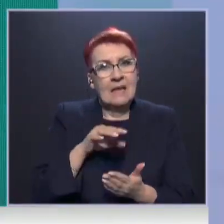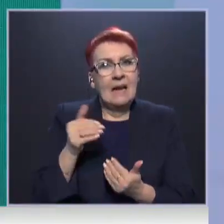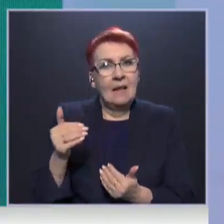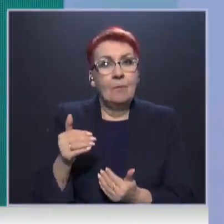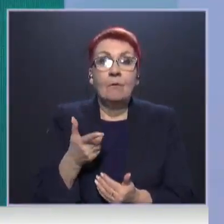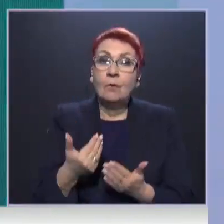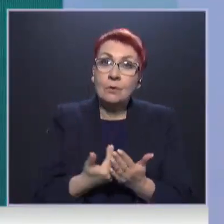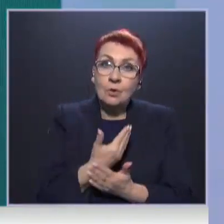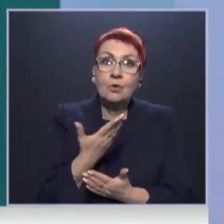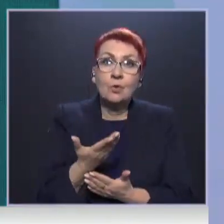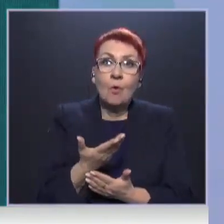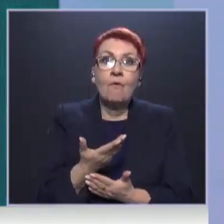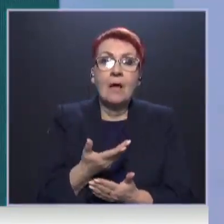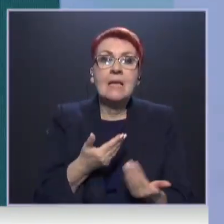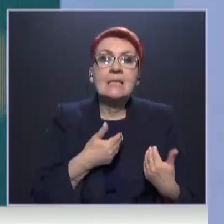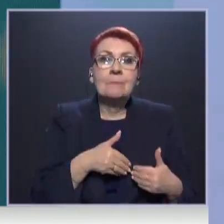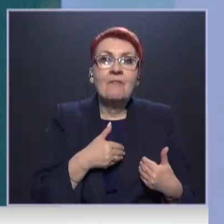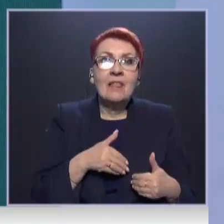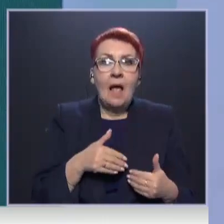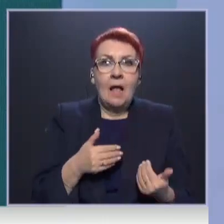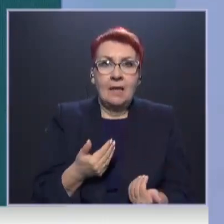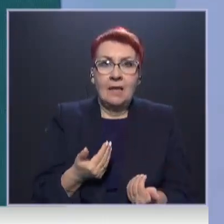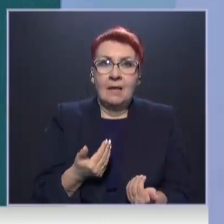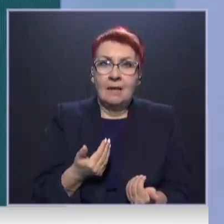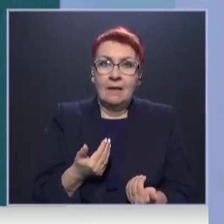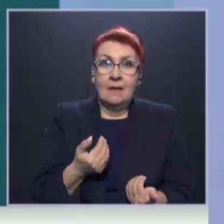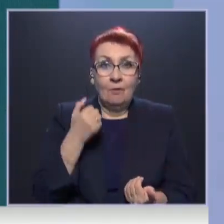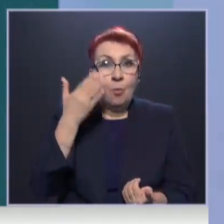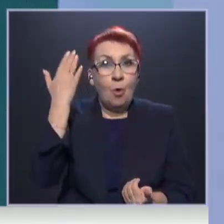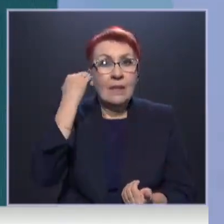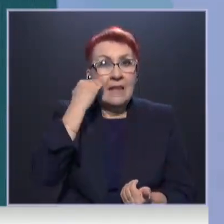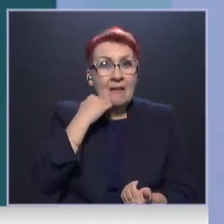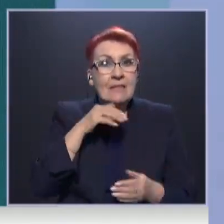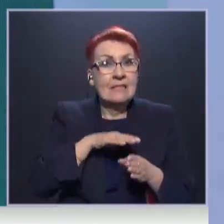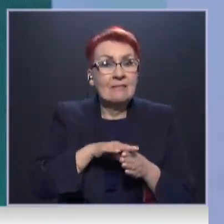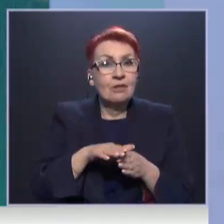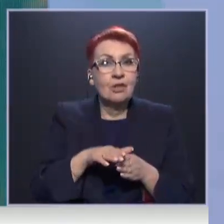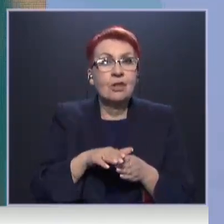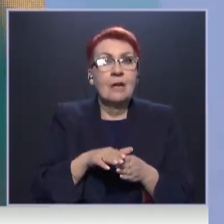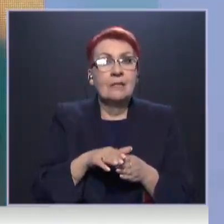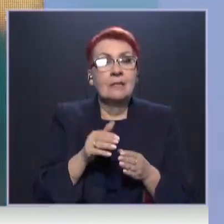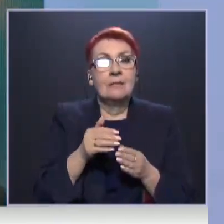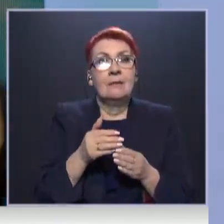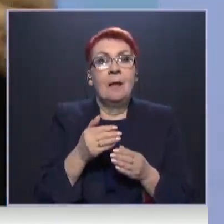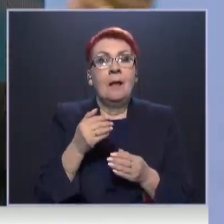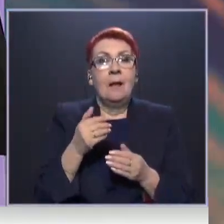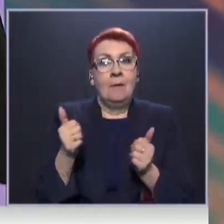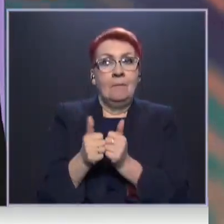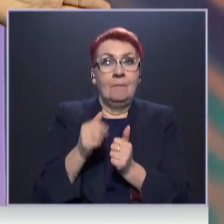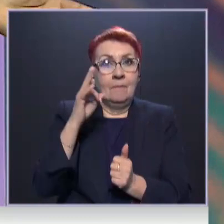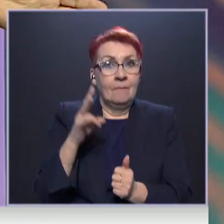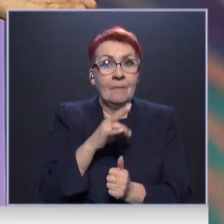тому, что исповедальные признания в глубокой древности, они совершались пред лицом священника и